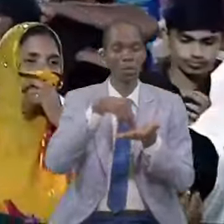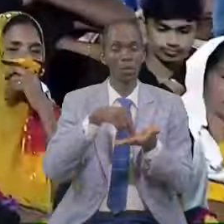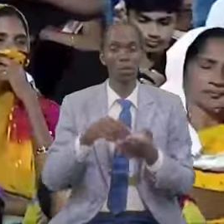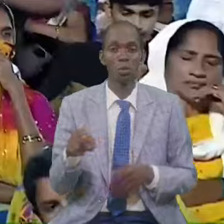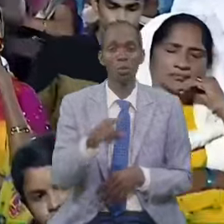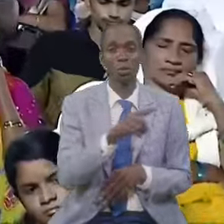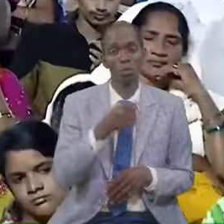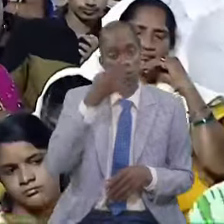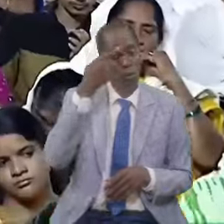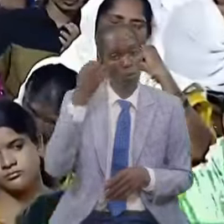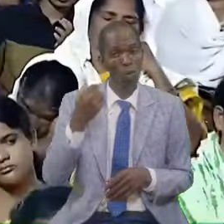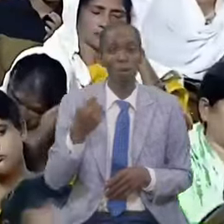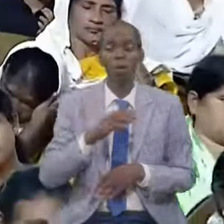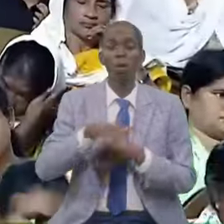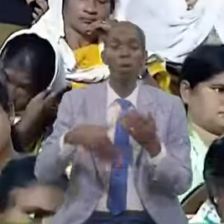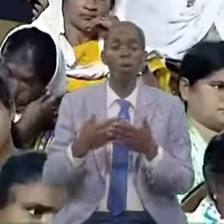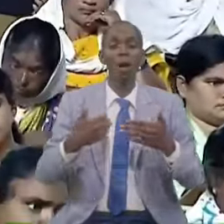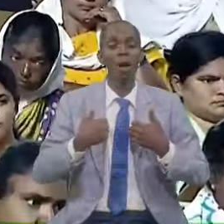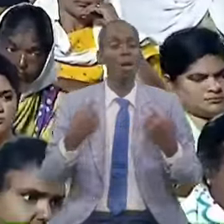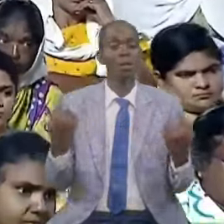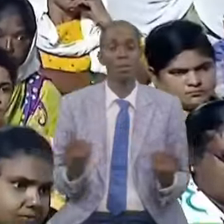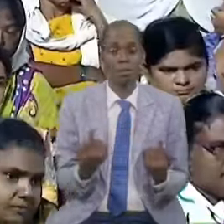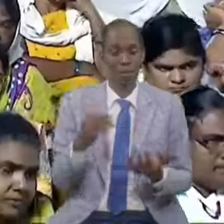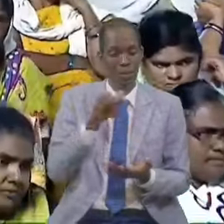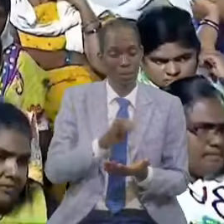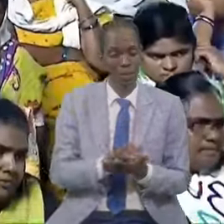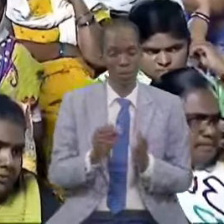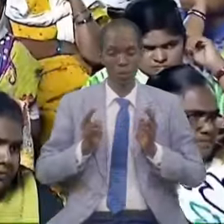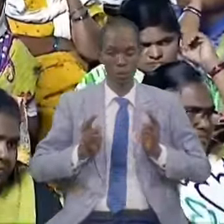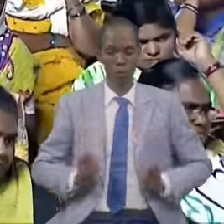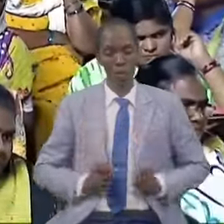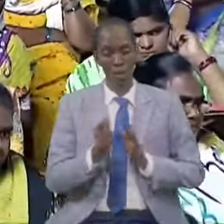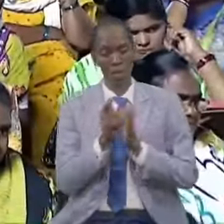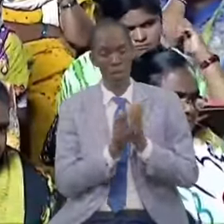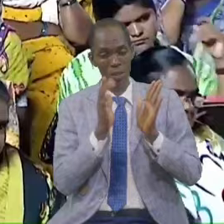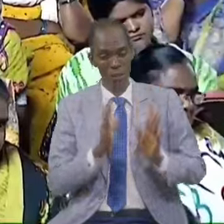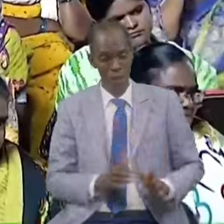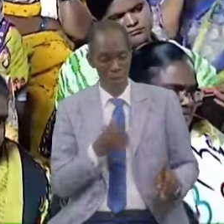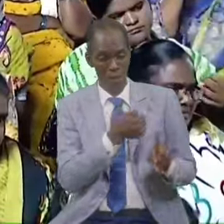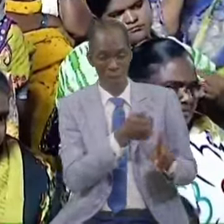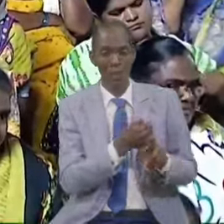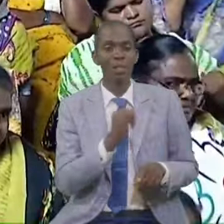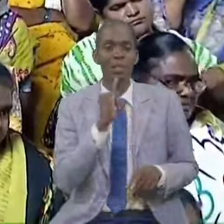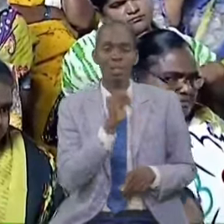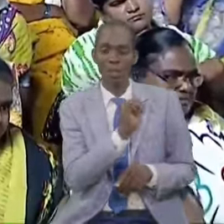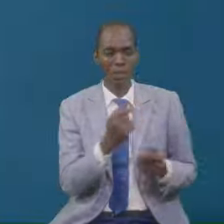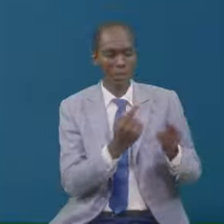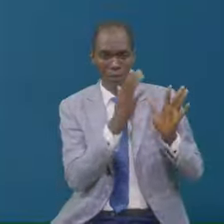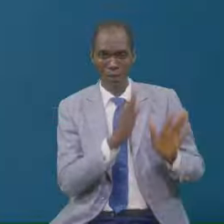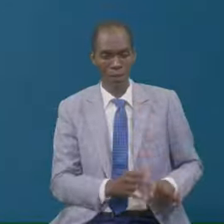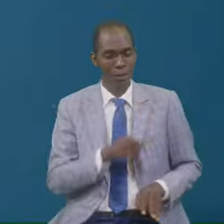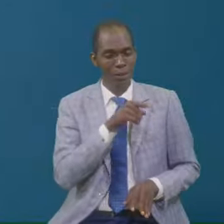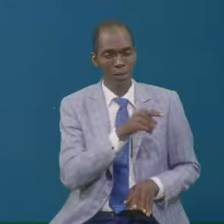that human advocate defender is a sinner. He is waiting his turn for